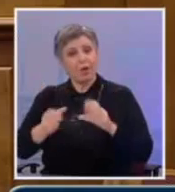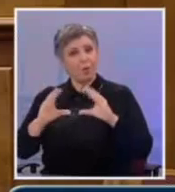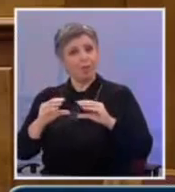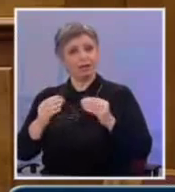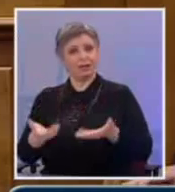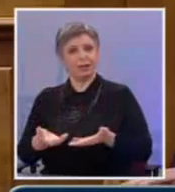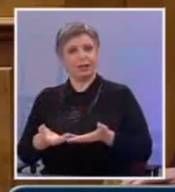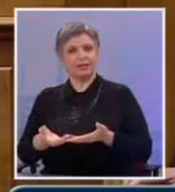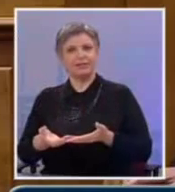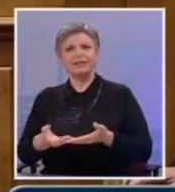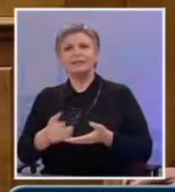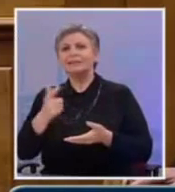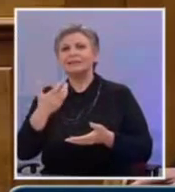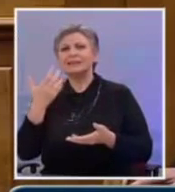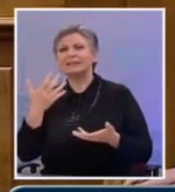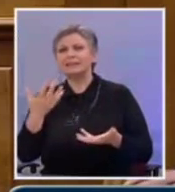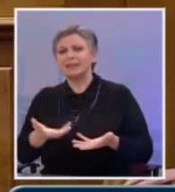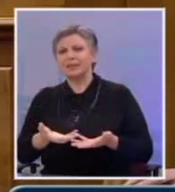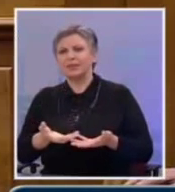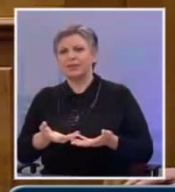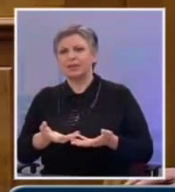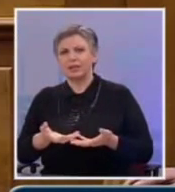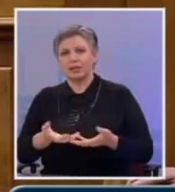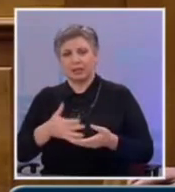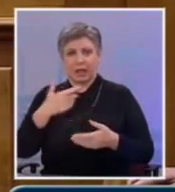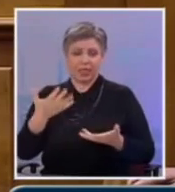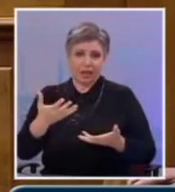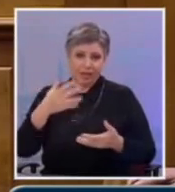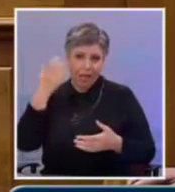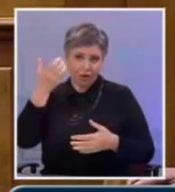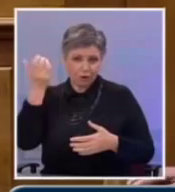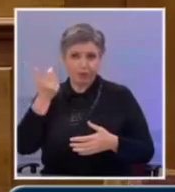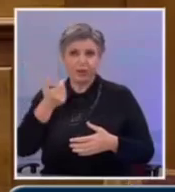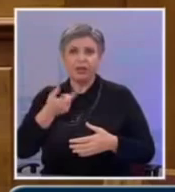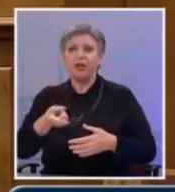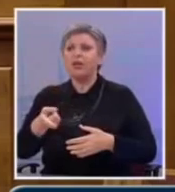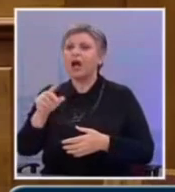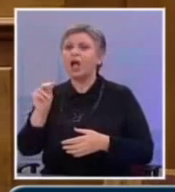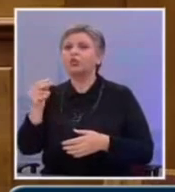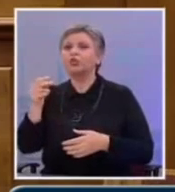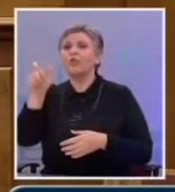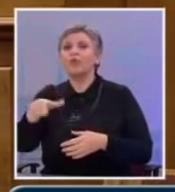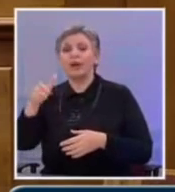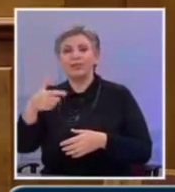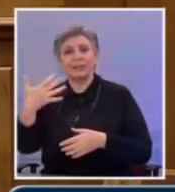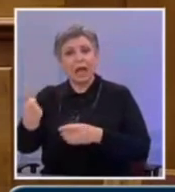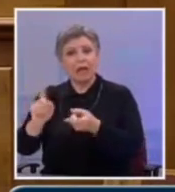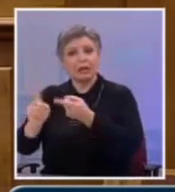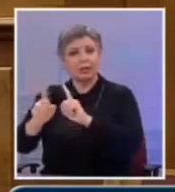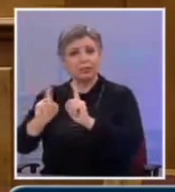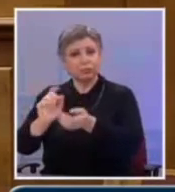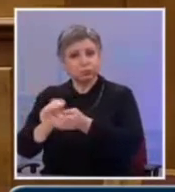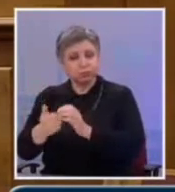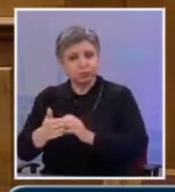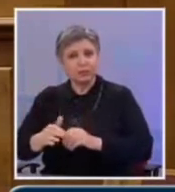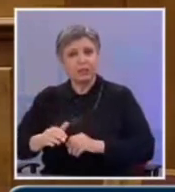ισχυρίζεστε ότι έχετε κάποιους βουλευτές άλλων κομμάτων με τους οποίους έχετε συνεννοηθεί ώστε την κατάλληλη στιγμή